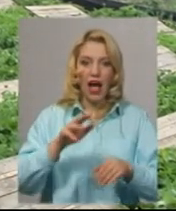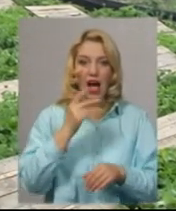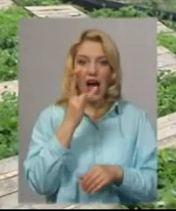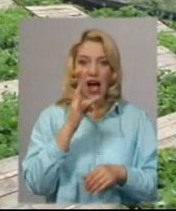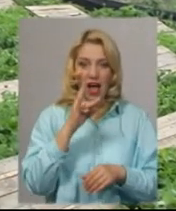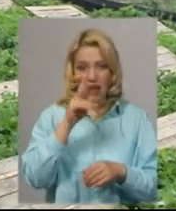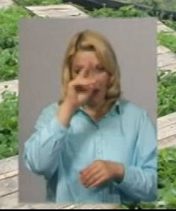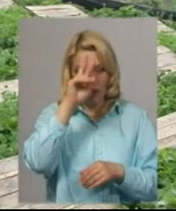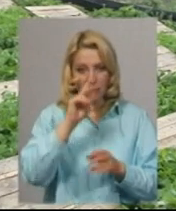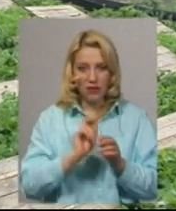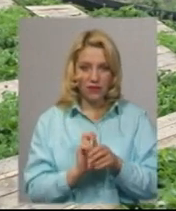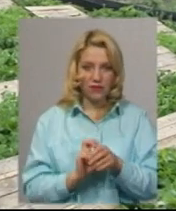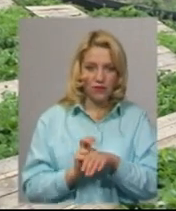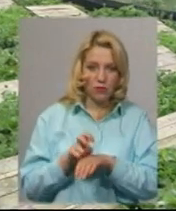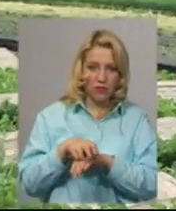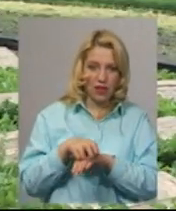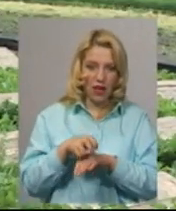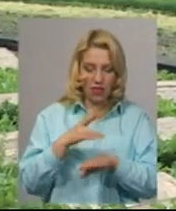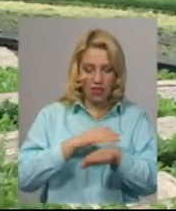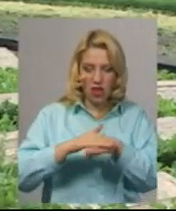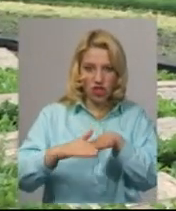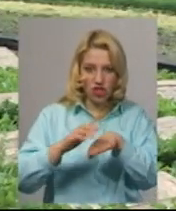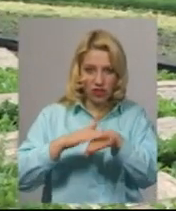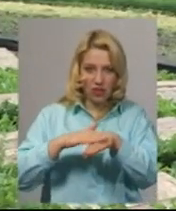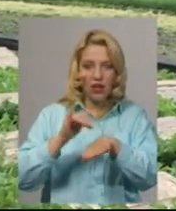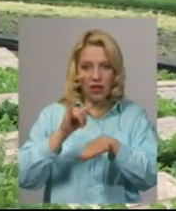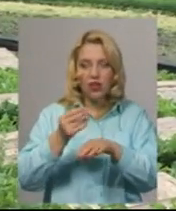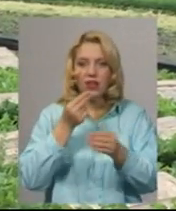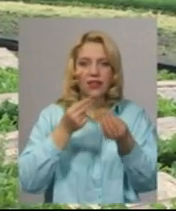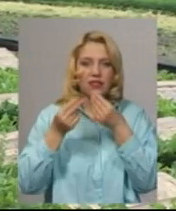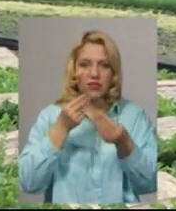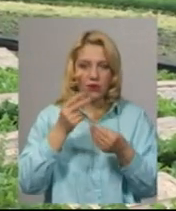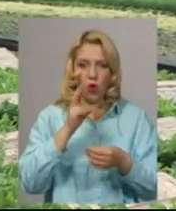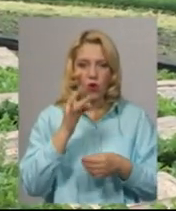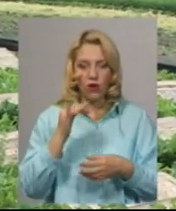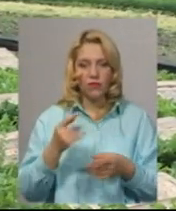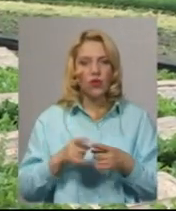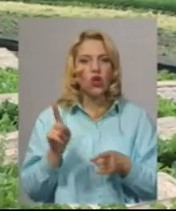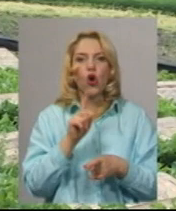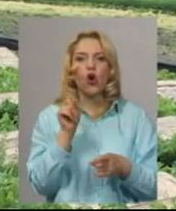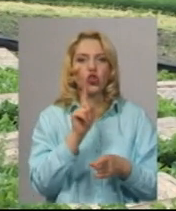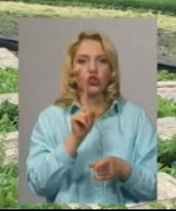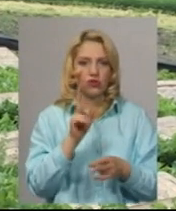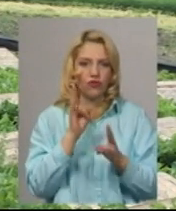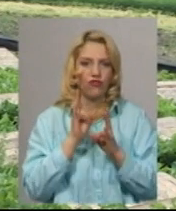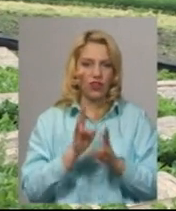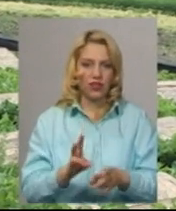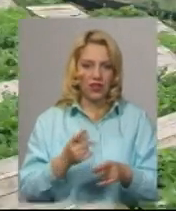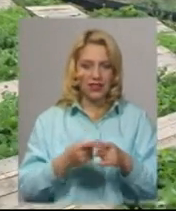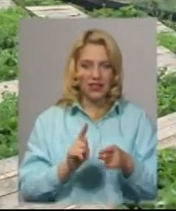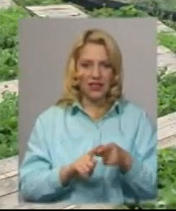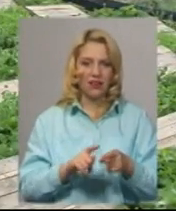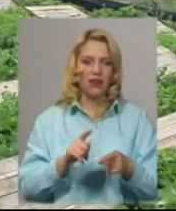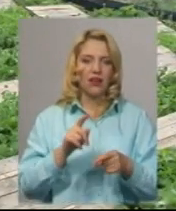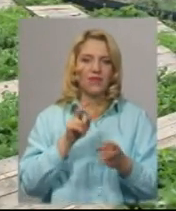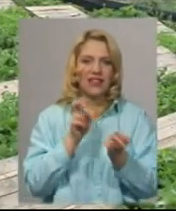власне, їсть корм. Єдине, що шкодить равлику, це різні гризуни, які можуть його їсти, це птахи.